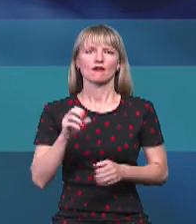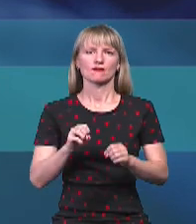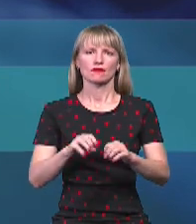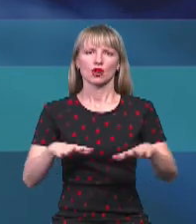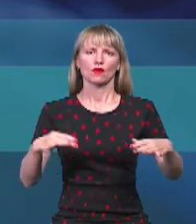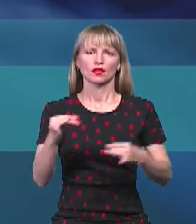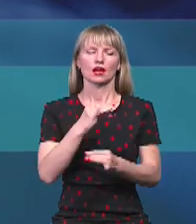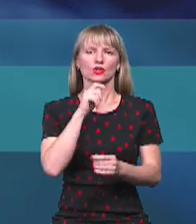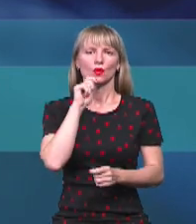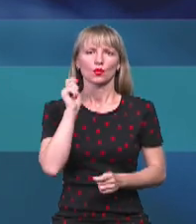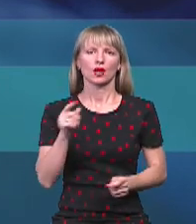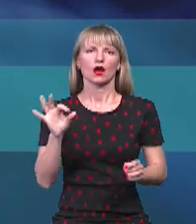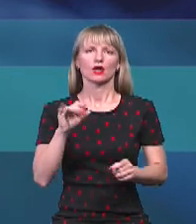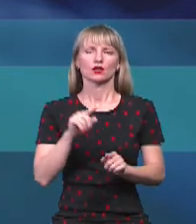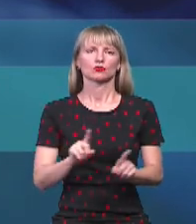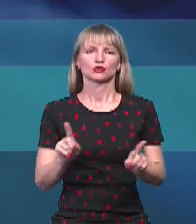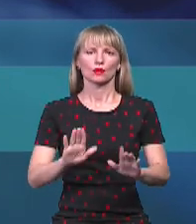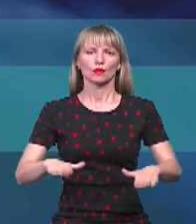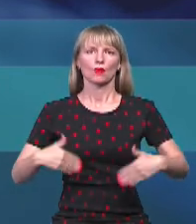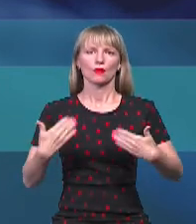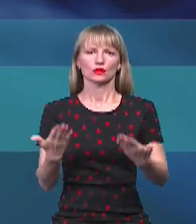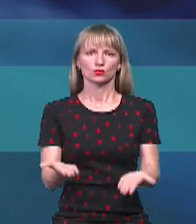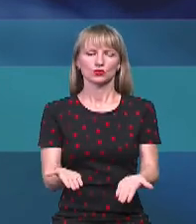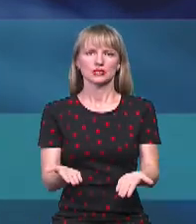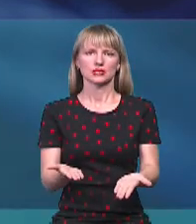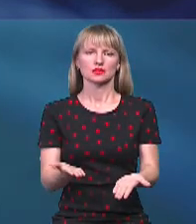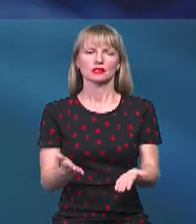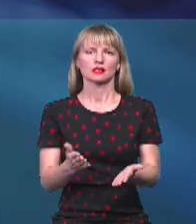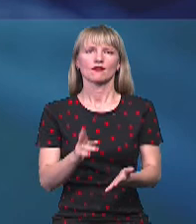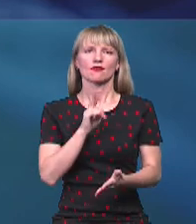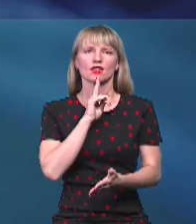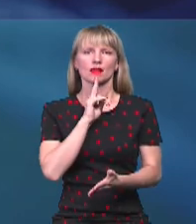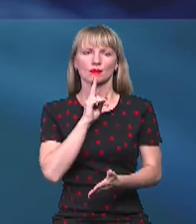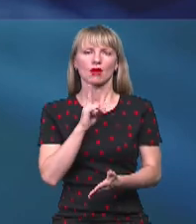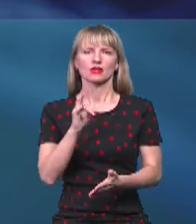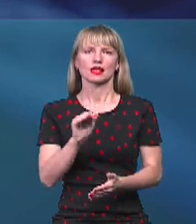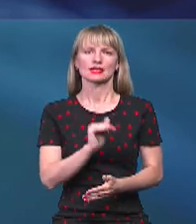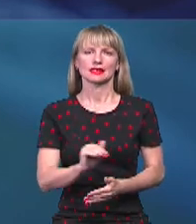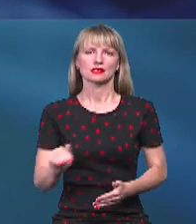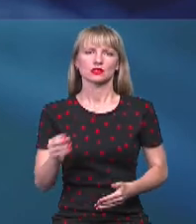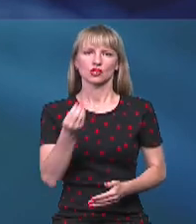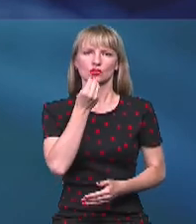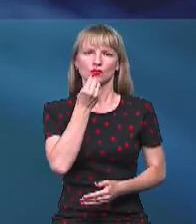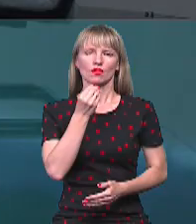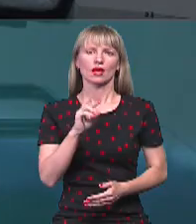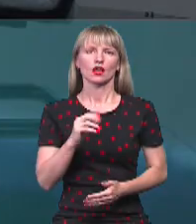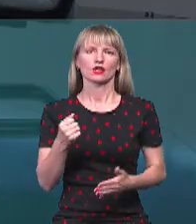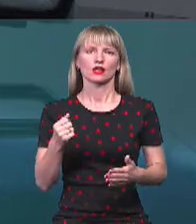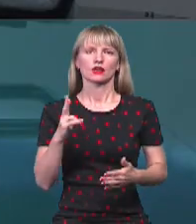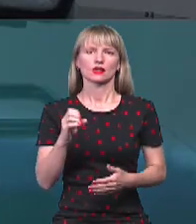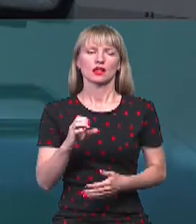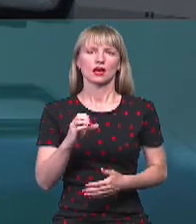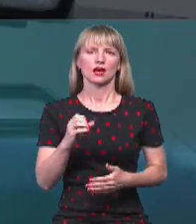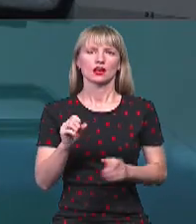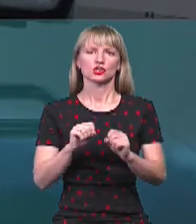України, о том, що пропонується звернути увагу на дитяче харчування як у